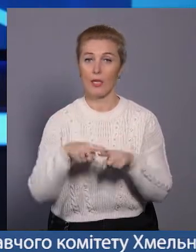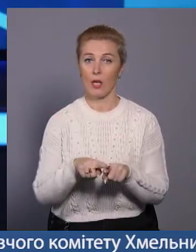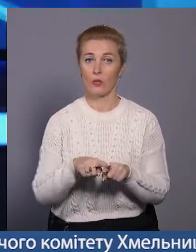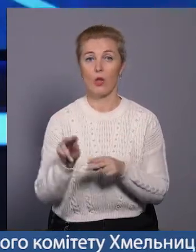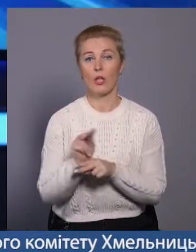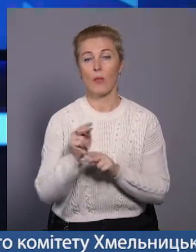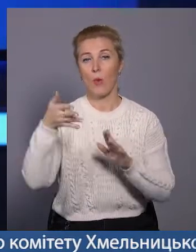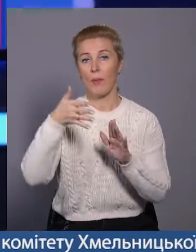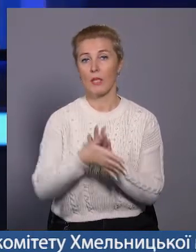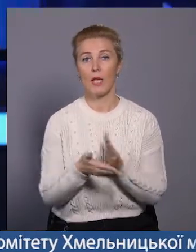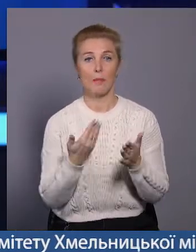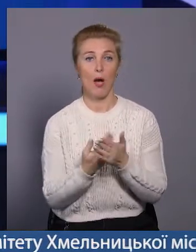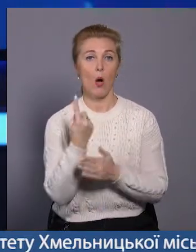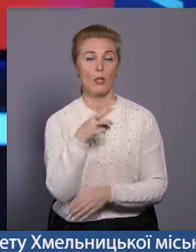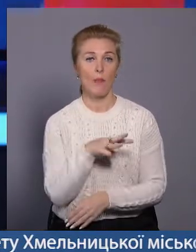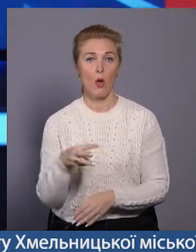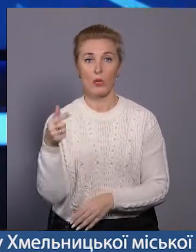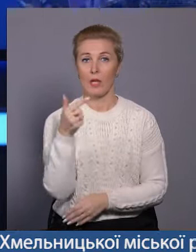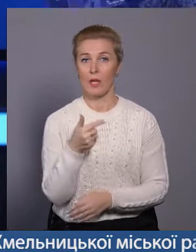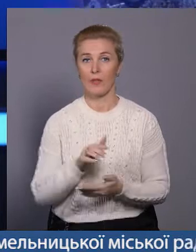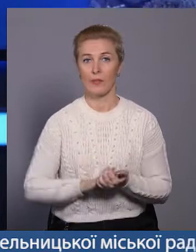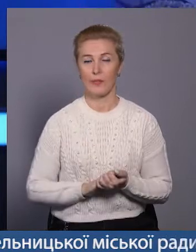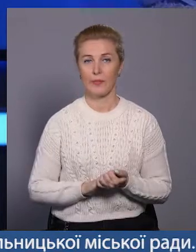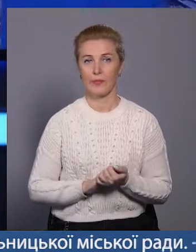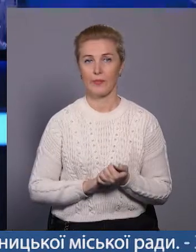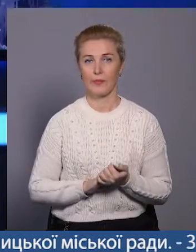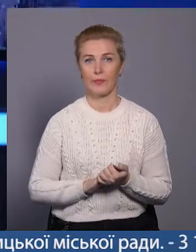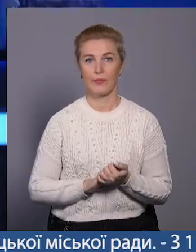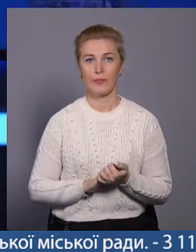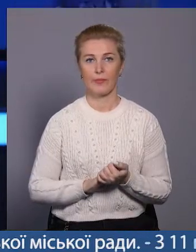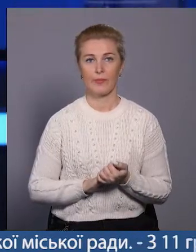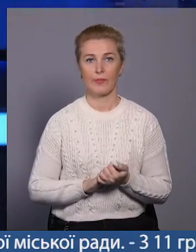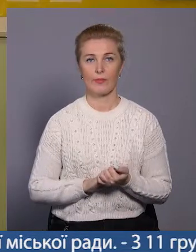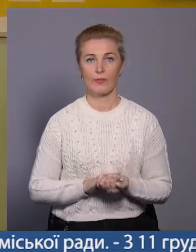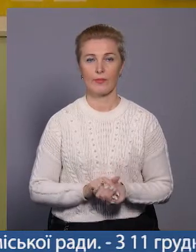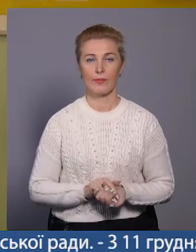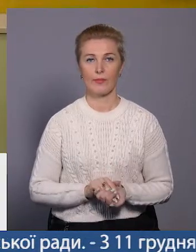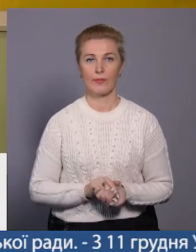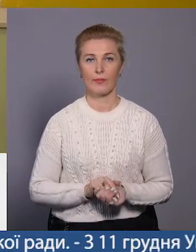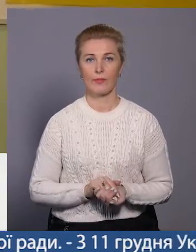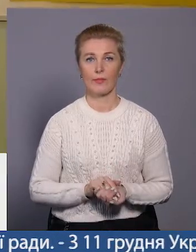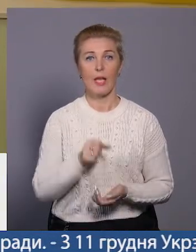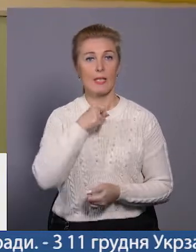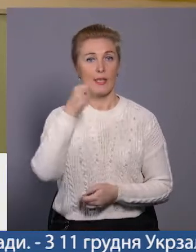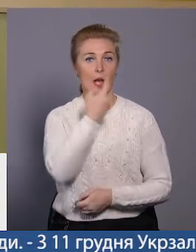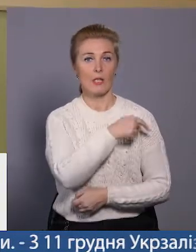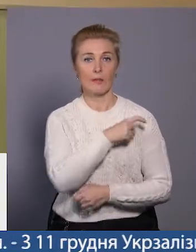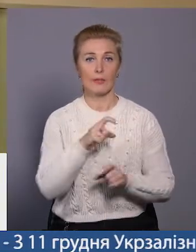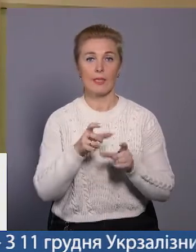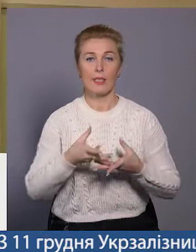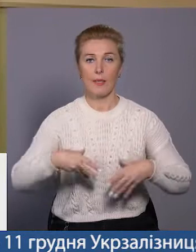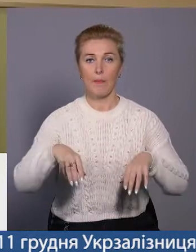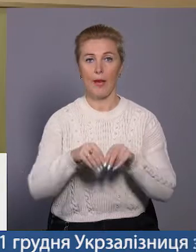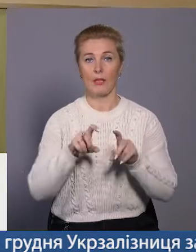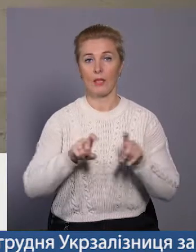На ремонт витратять майже 1 мільйон гривень. Олександра Семенюк продовжить. Старша медсестра сімейної амбулаторії